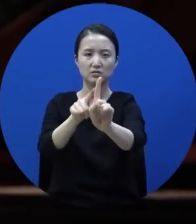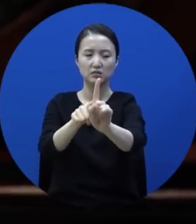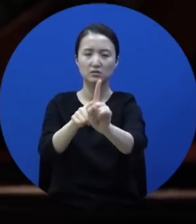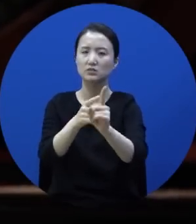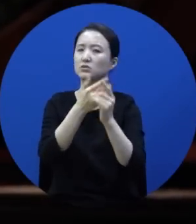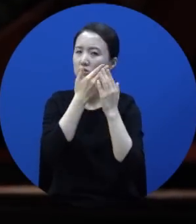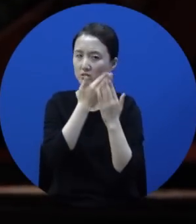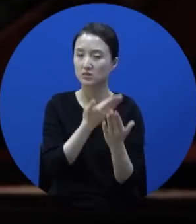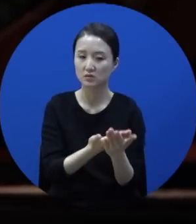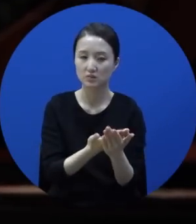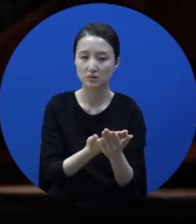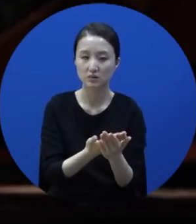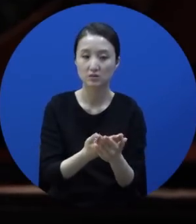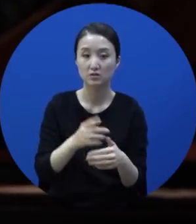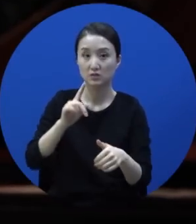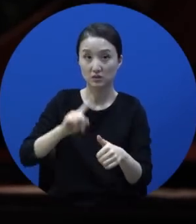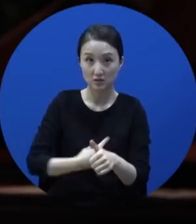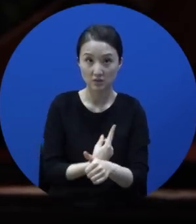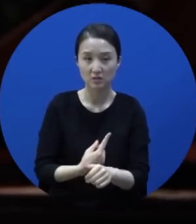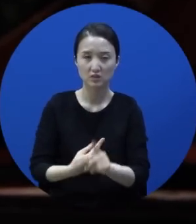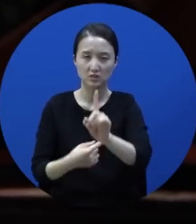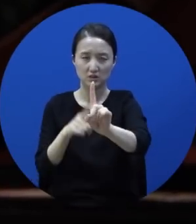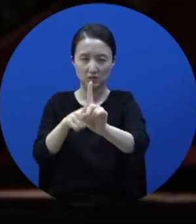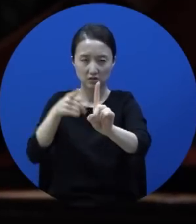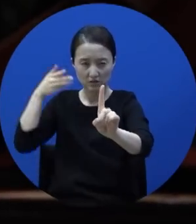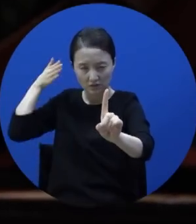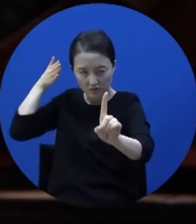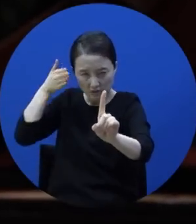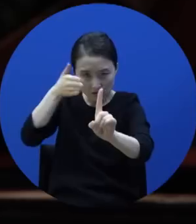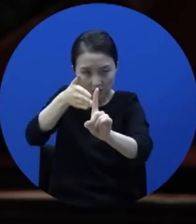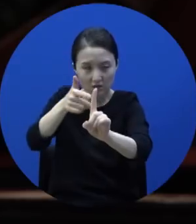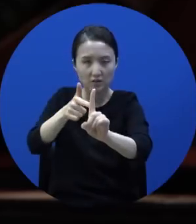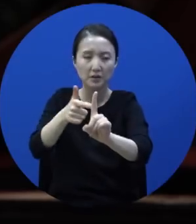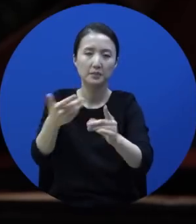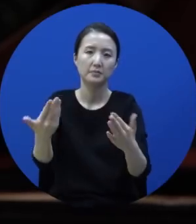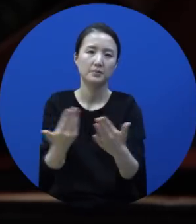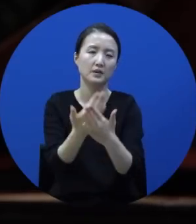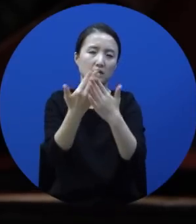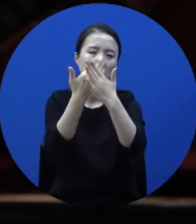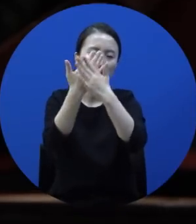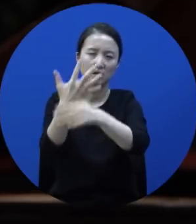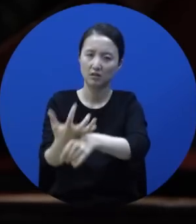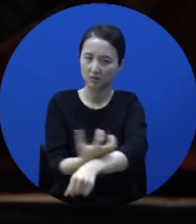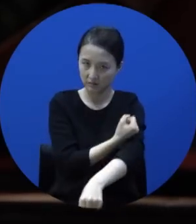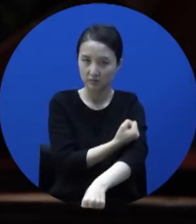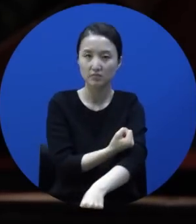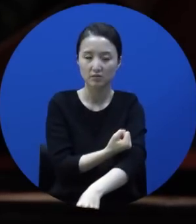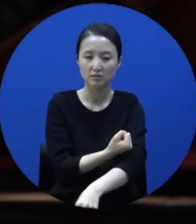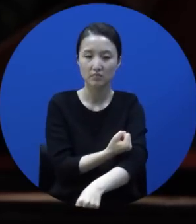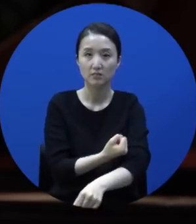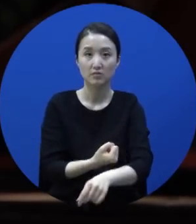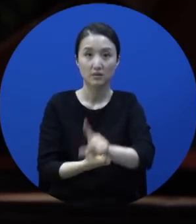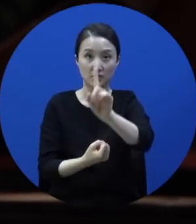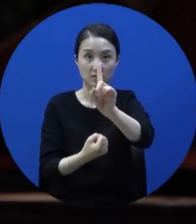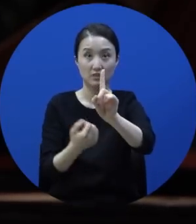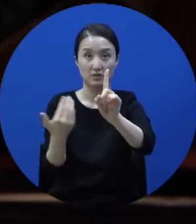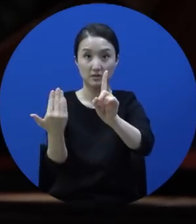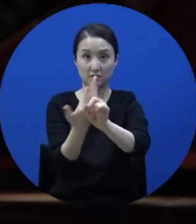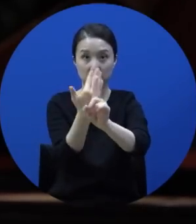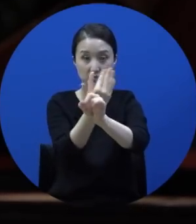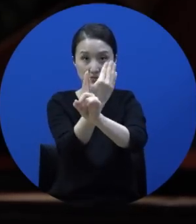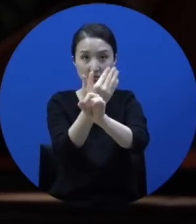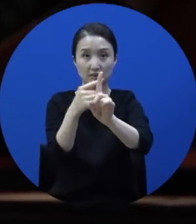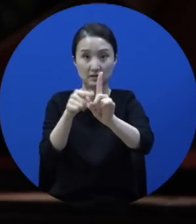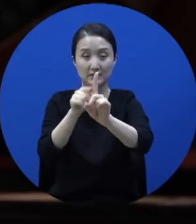목표를 가지고 가니까 그 하나의 채널이 빨리 성장할 수밖에 없게 되겠죠. 근데 되게 재밌게도 하나의 채널이 성장을 하고